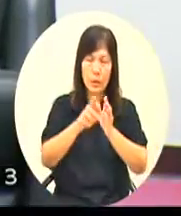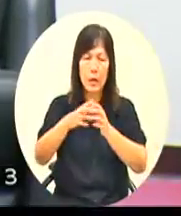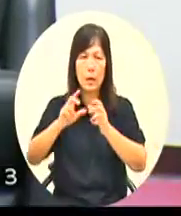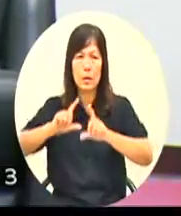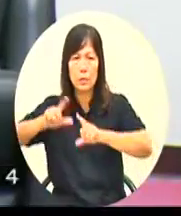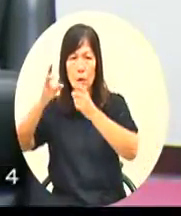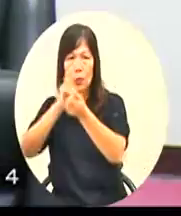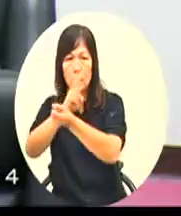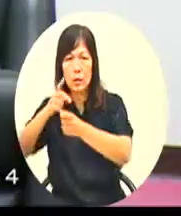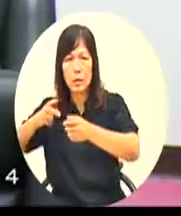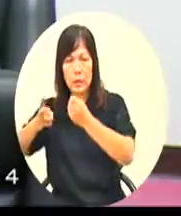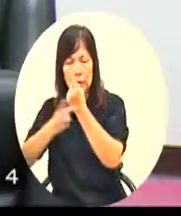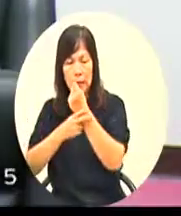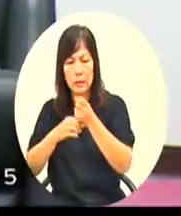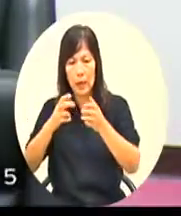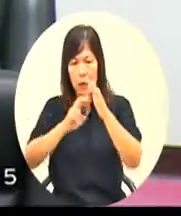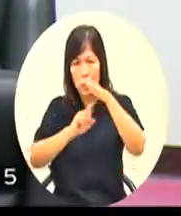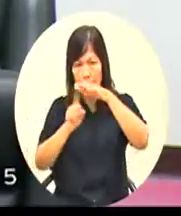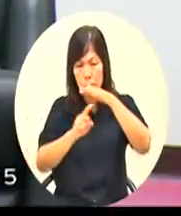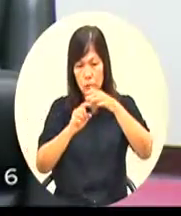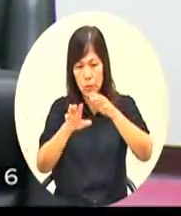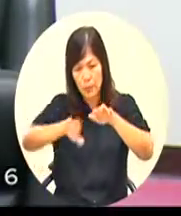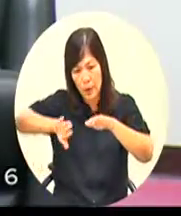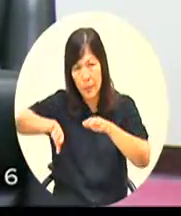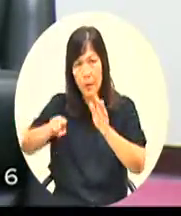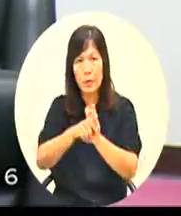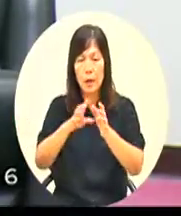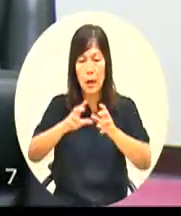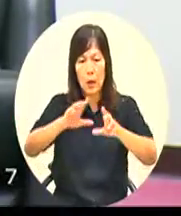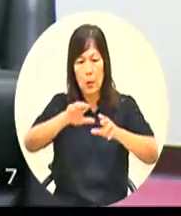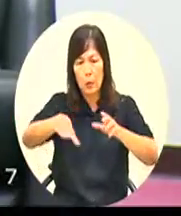刚好在高速公路旁边，它这个土地非常的大，有